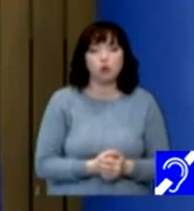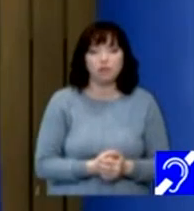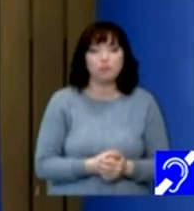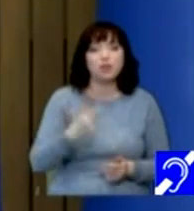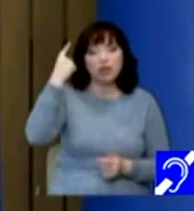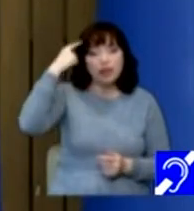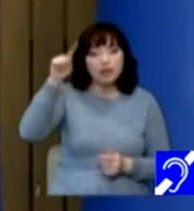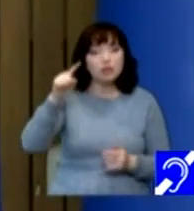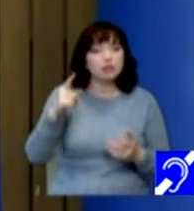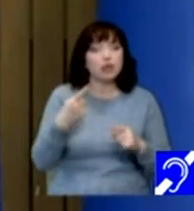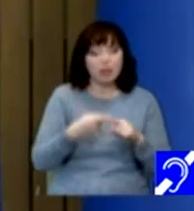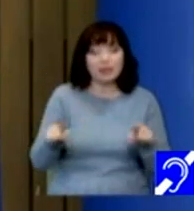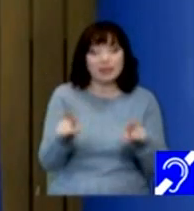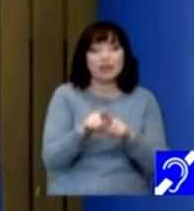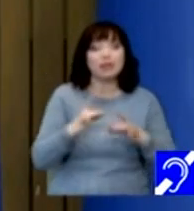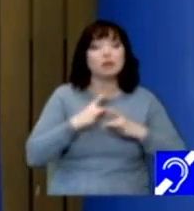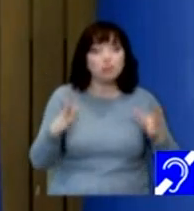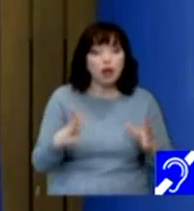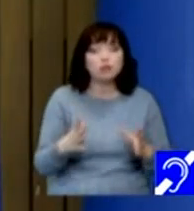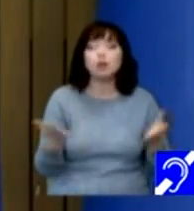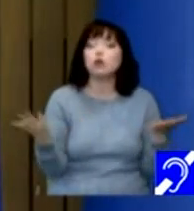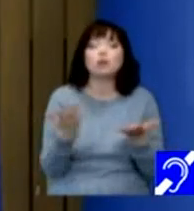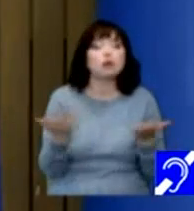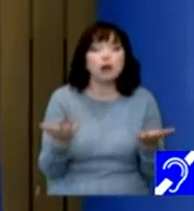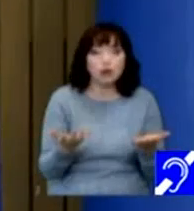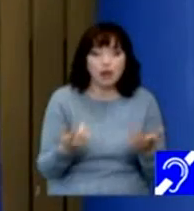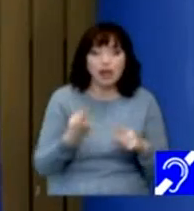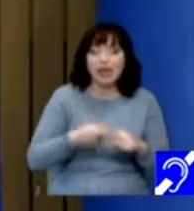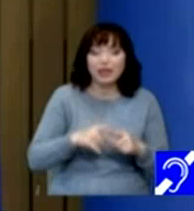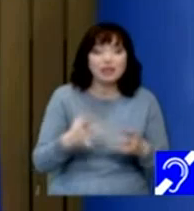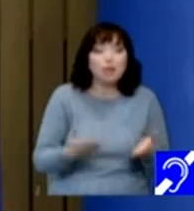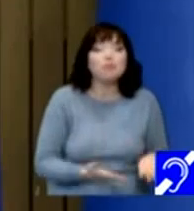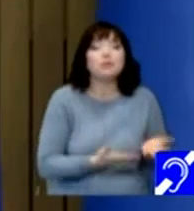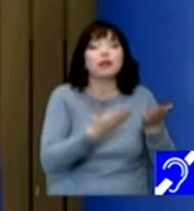Ideea acestor sărbători constă în invitarea